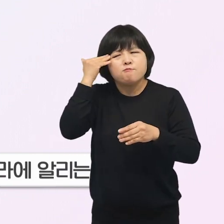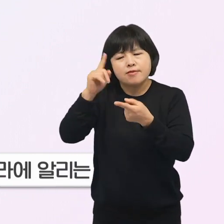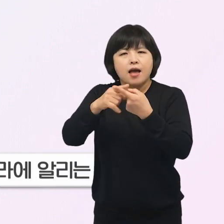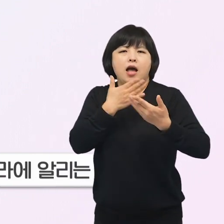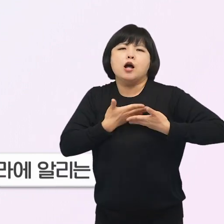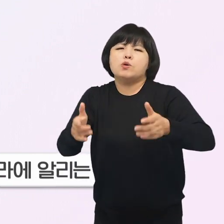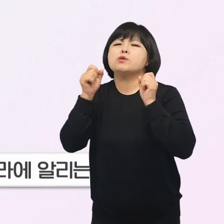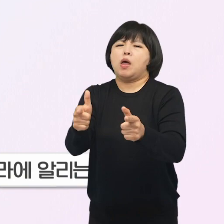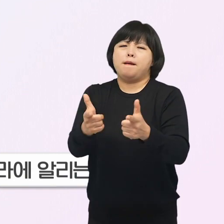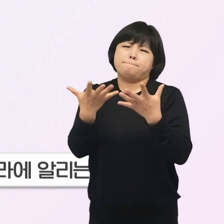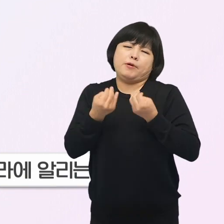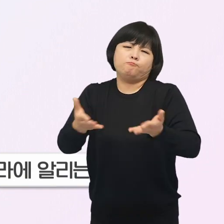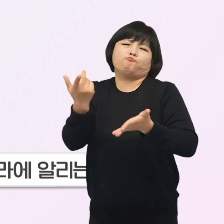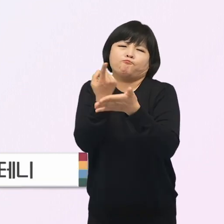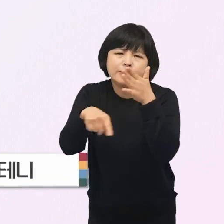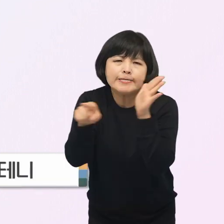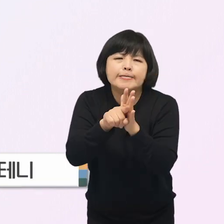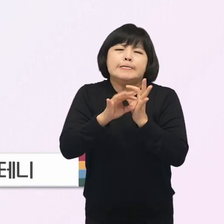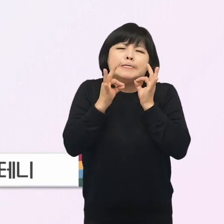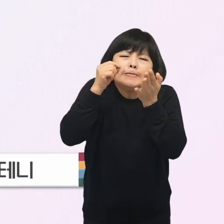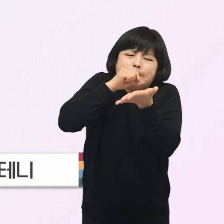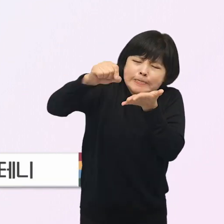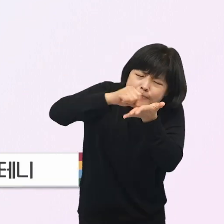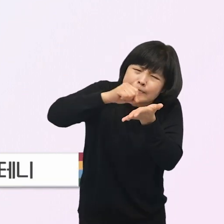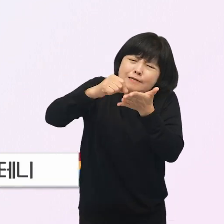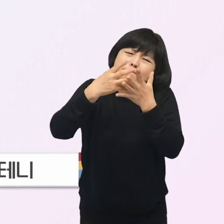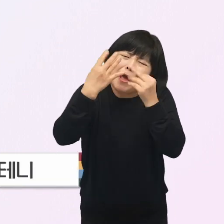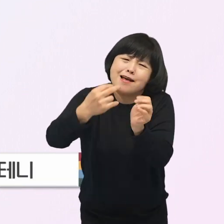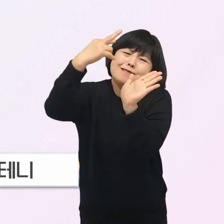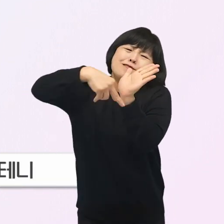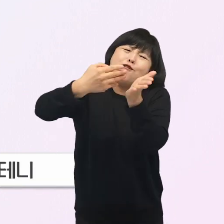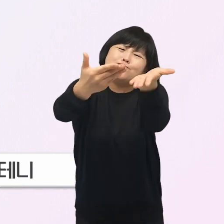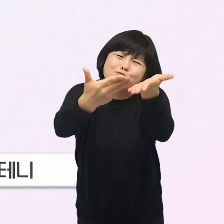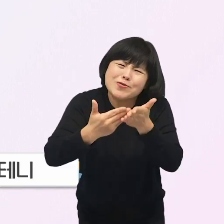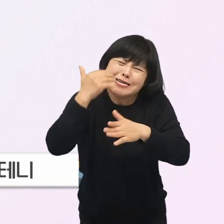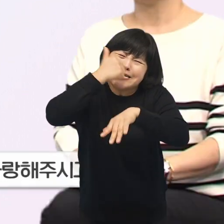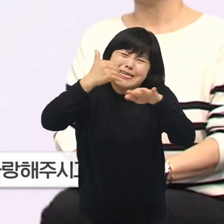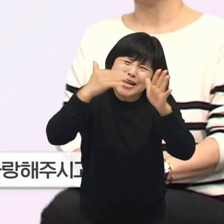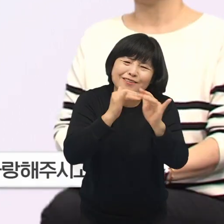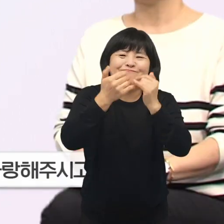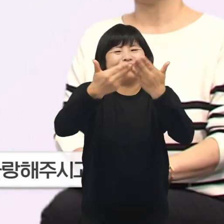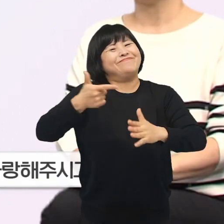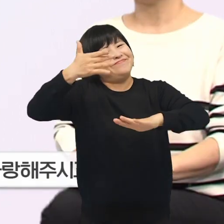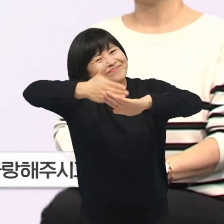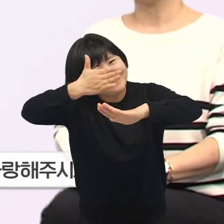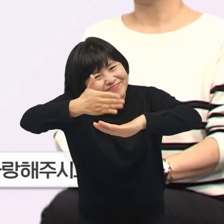문화를 우리나라에 알리는 기회를 많이 만들고자 노력할 테니